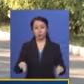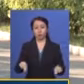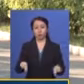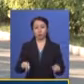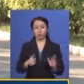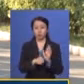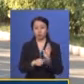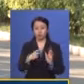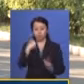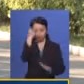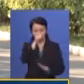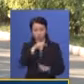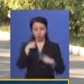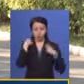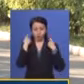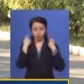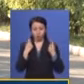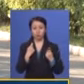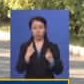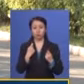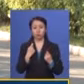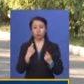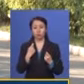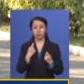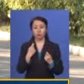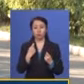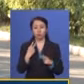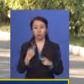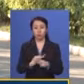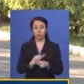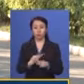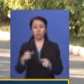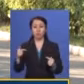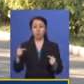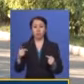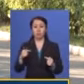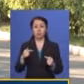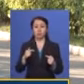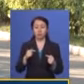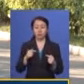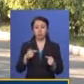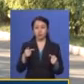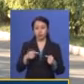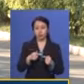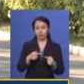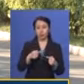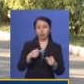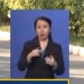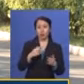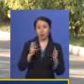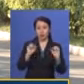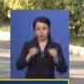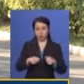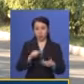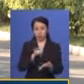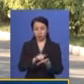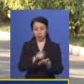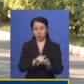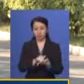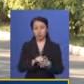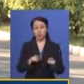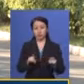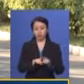1961 года рождения, нанятыми работниками без оформления соответствующих разрешительных документов. За данное правонарушение в отношении